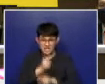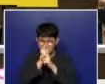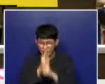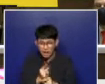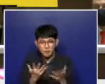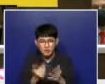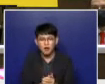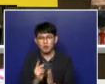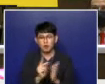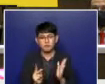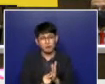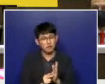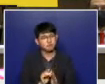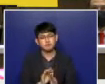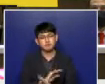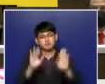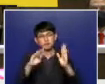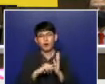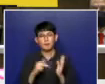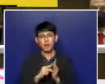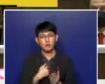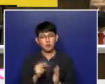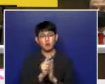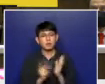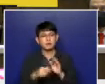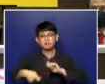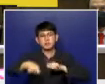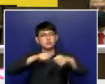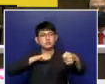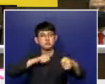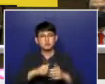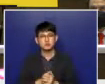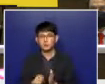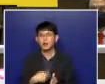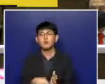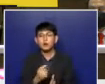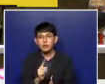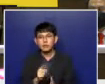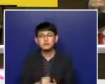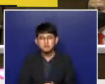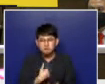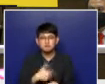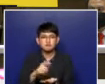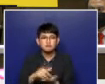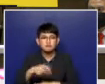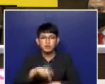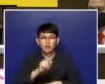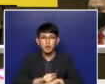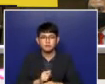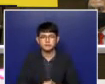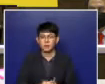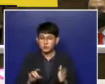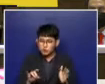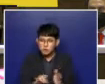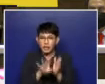คือกทมคุณสมัครก็เอาไปให้รฟมรฟมจึงเป็นคนต่อส่วนต่อขยายจากหมอชิด